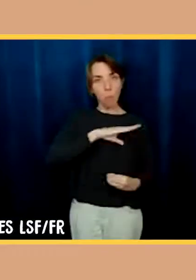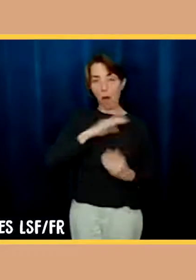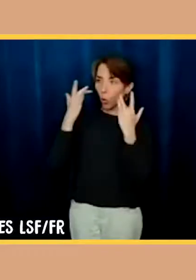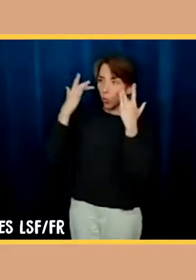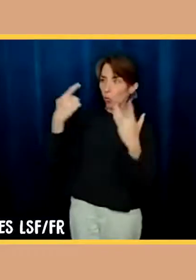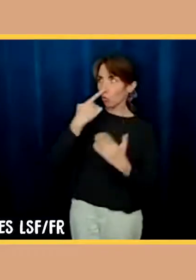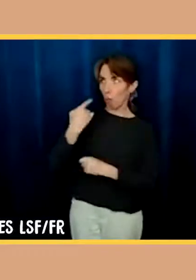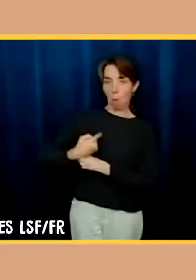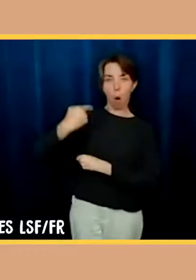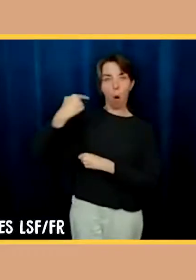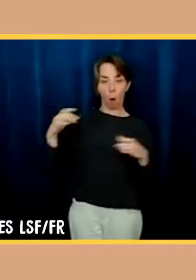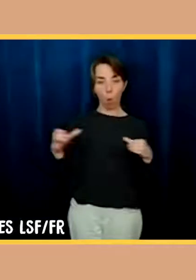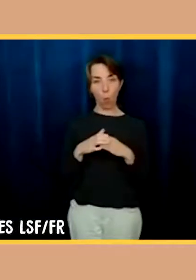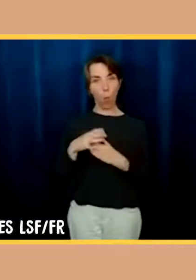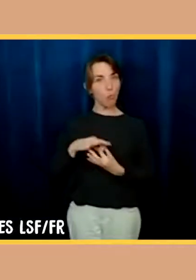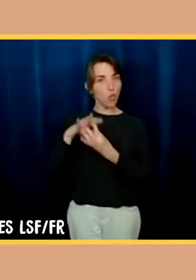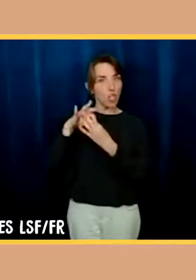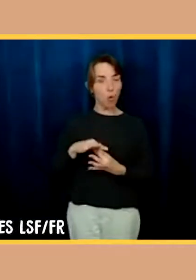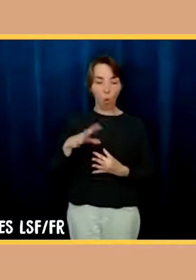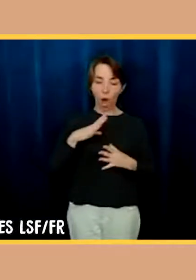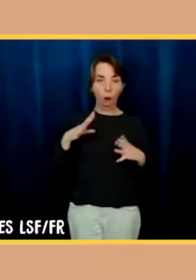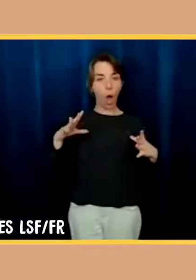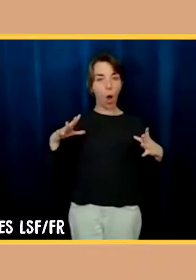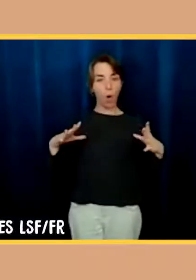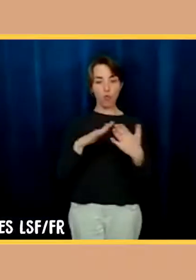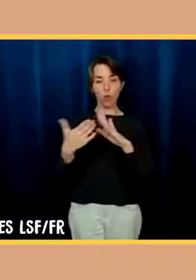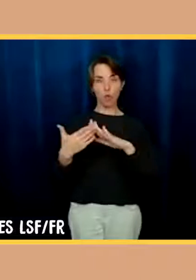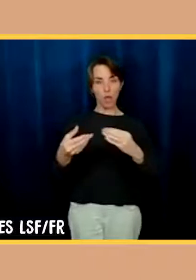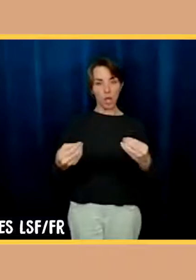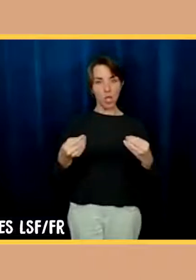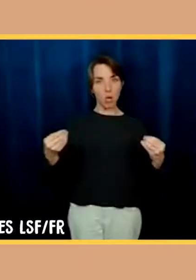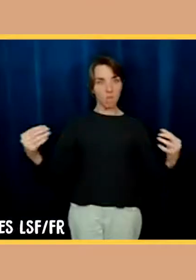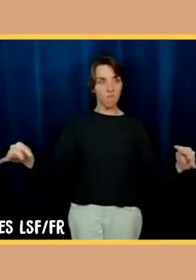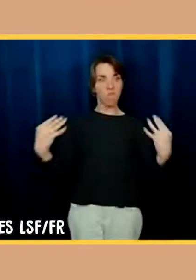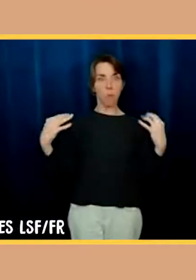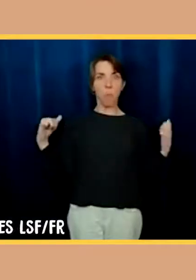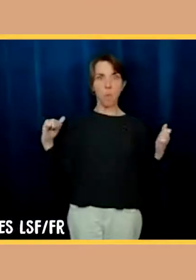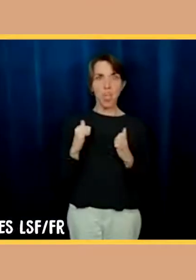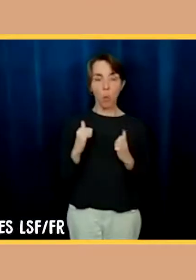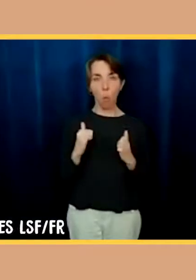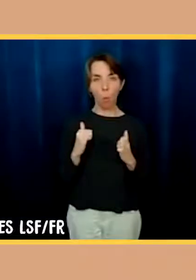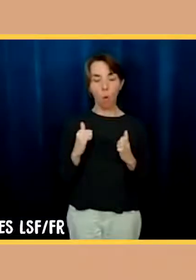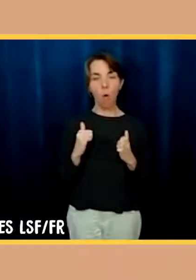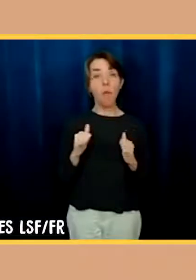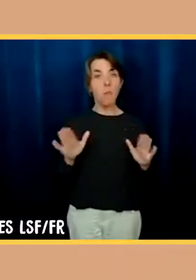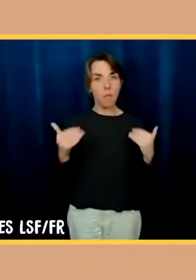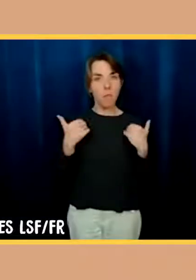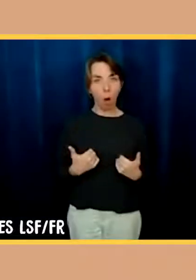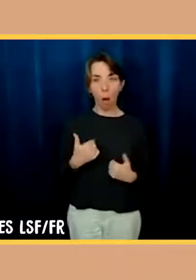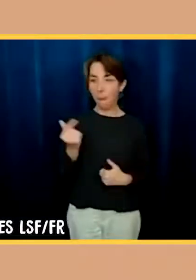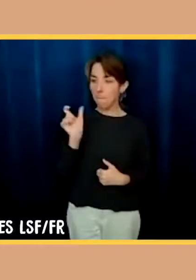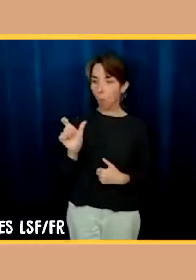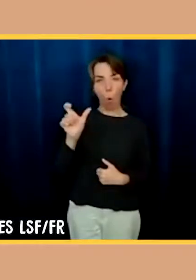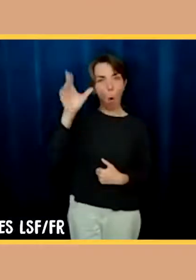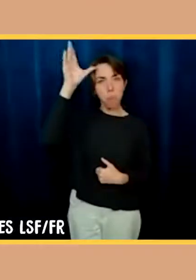particulière ou qu'ils font partie d'un groupe religieux, d'une pression communautaire qui est comme ça. Mais en fait, je refuse catégoriquement le terme d'ignorance parce